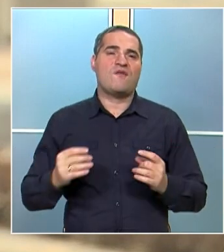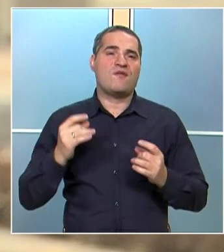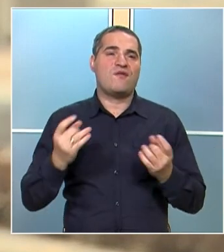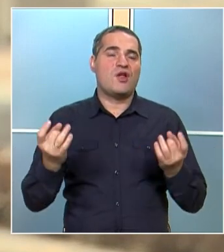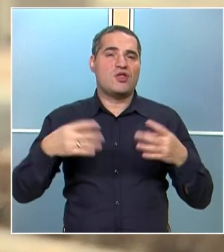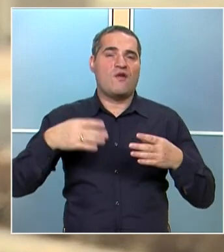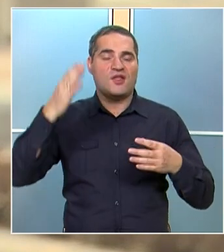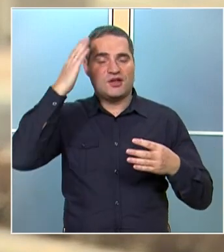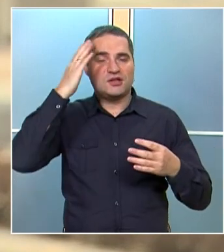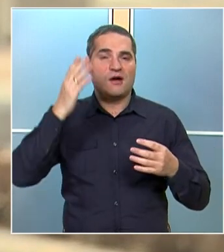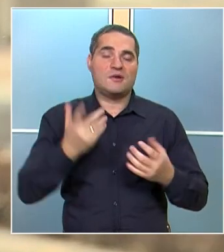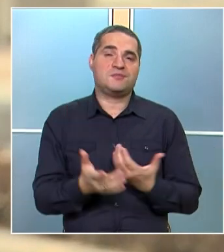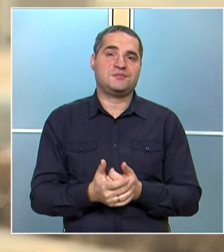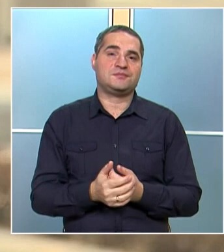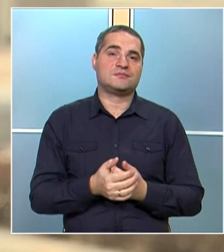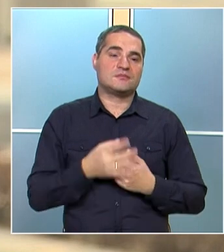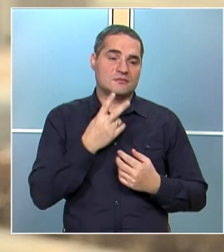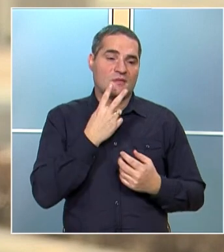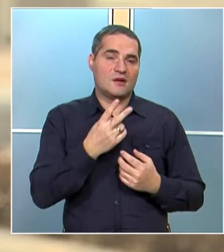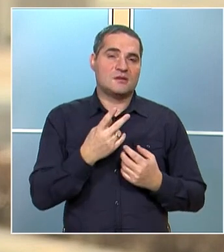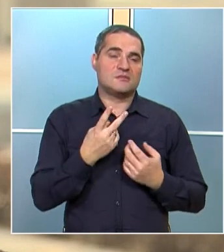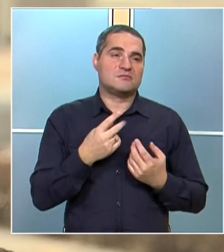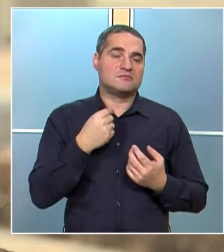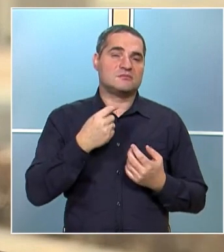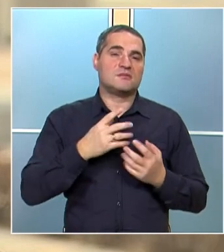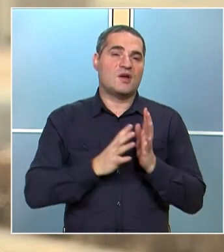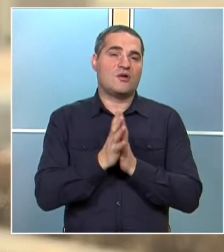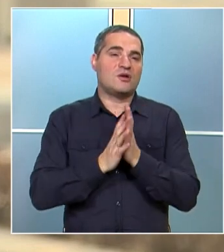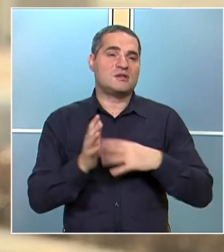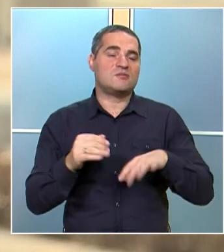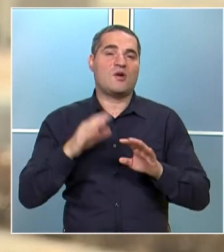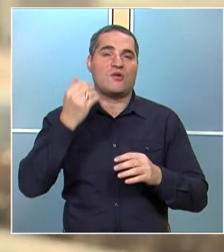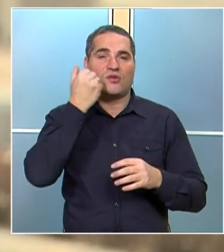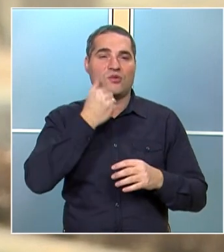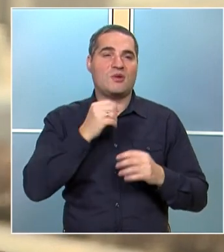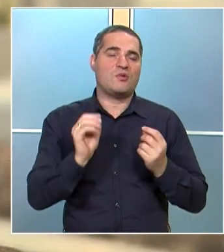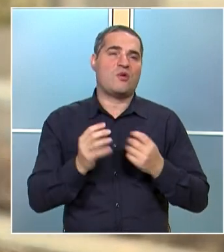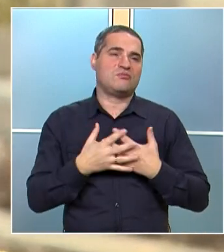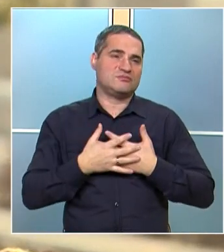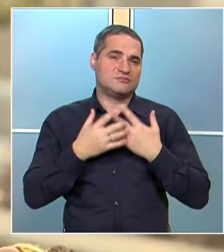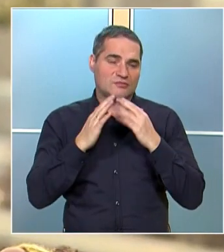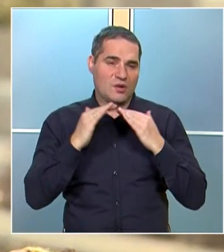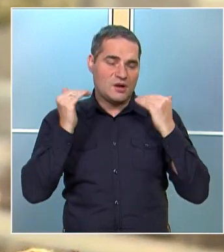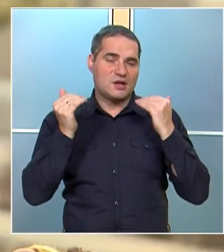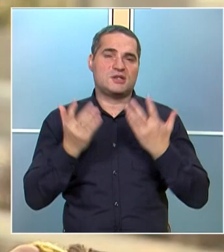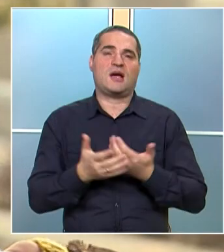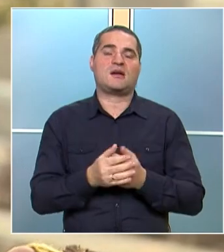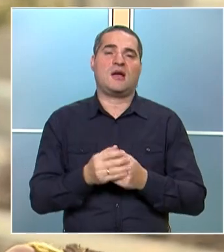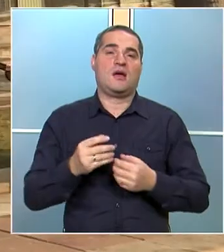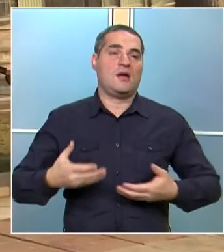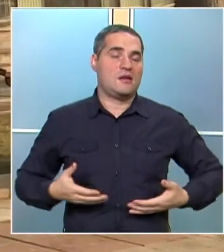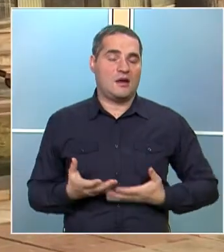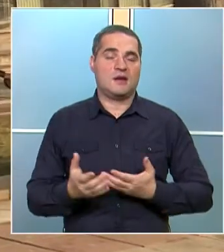нова държава, му се сторва впечатлението, че хората са много добри, много лечезарни, много са